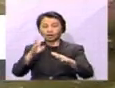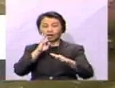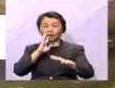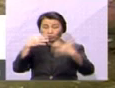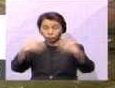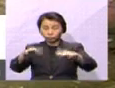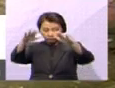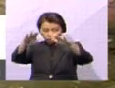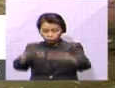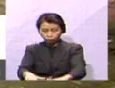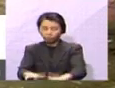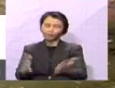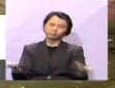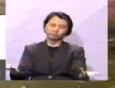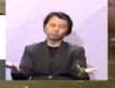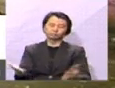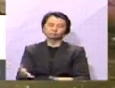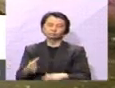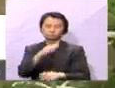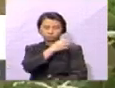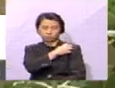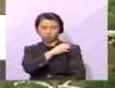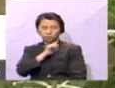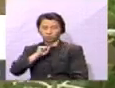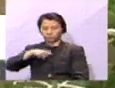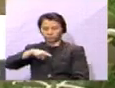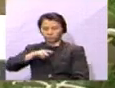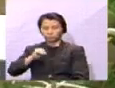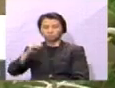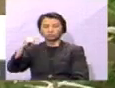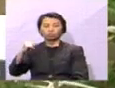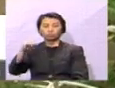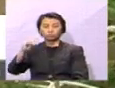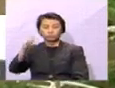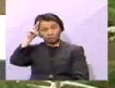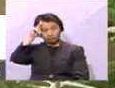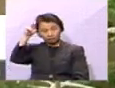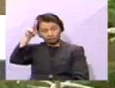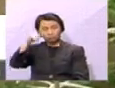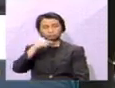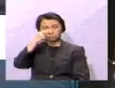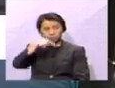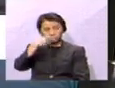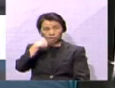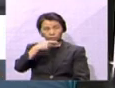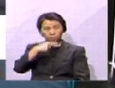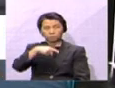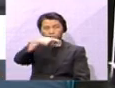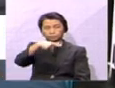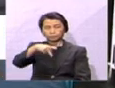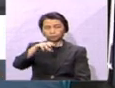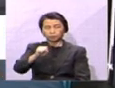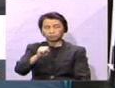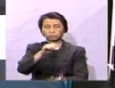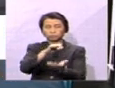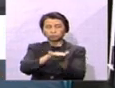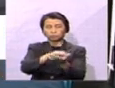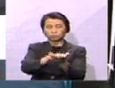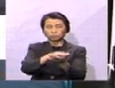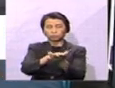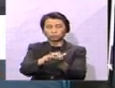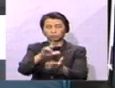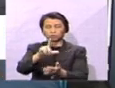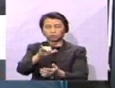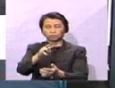banjir surut sepenuhnya menurut pegawai APM gua musang Mohamad yusalmi Mohamad yusof PPS di sekolah kebangsaan